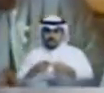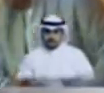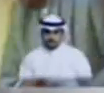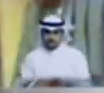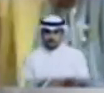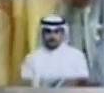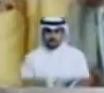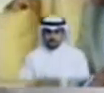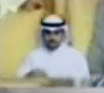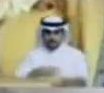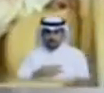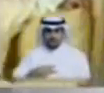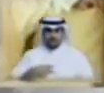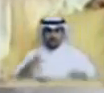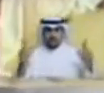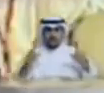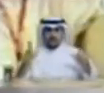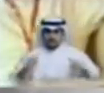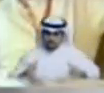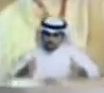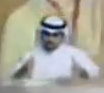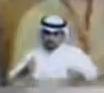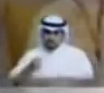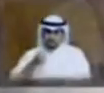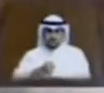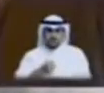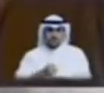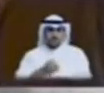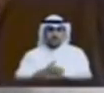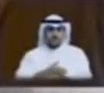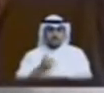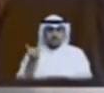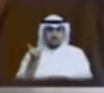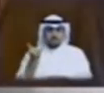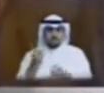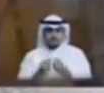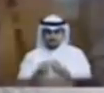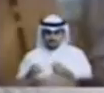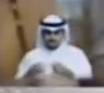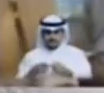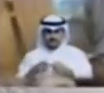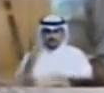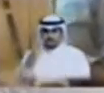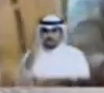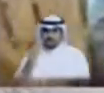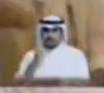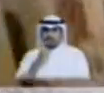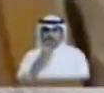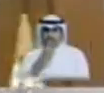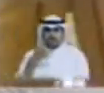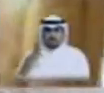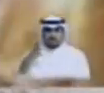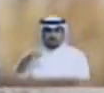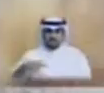استعدادات فريق وزارة الإعلام لليوم الوطني لجناح دولة الكويت في الإكسبو ميلانو 2015 تتواصل على مدار